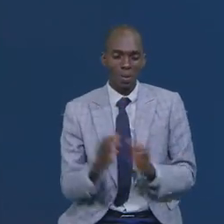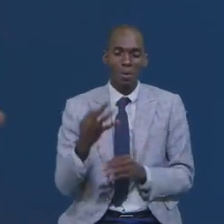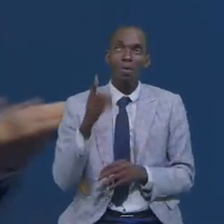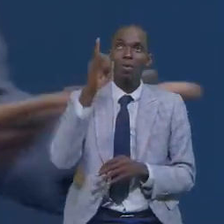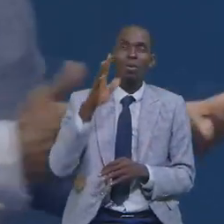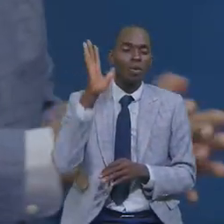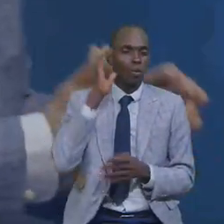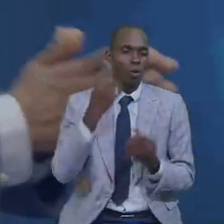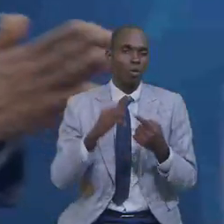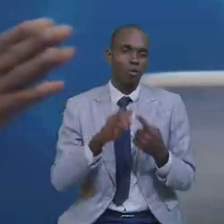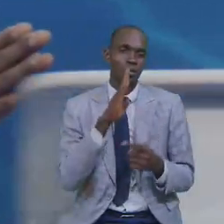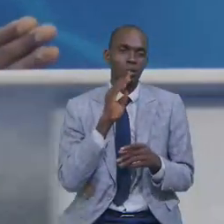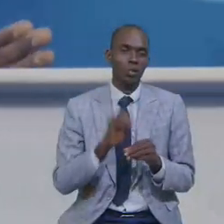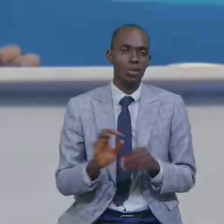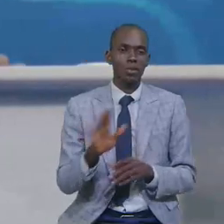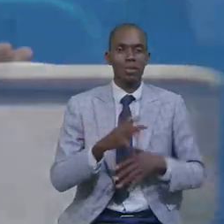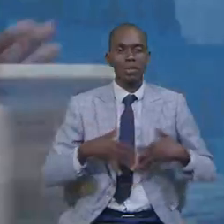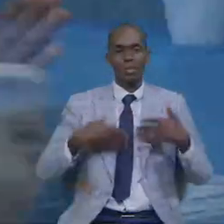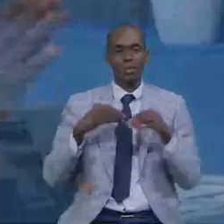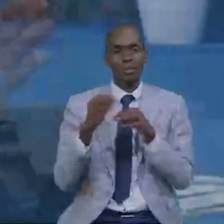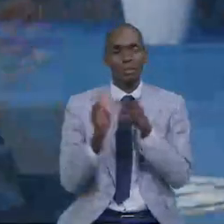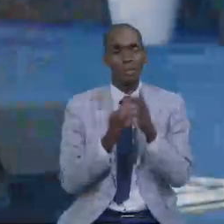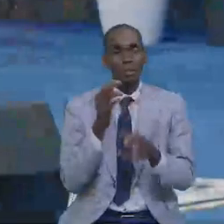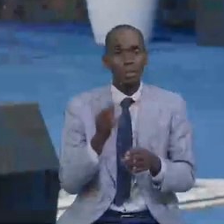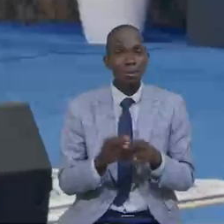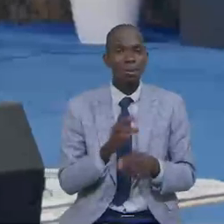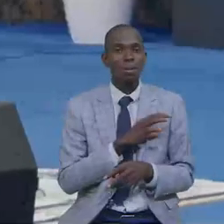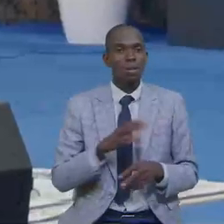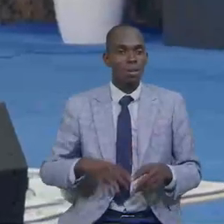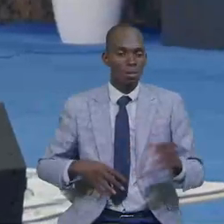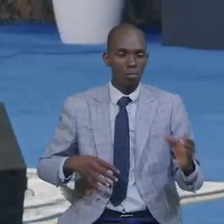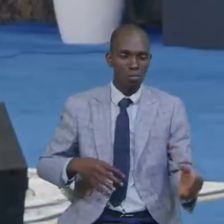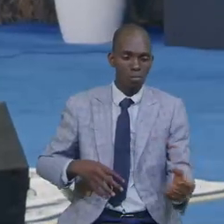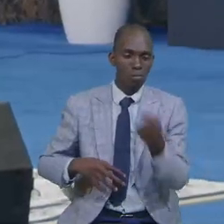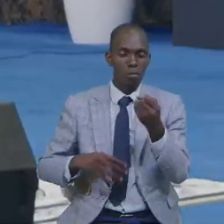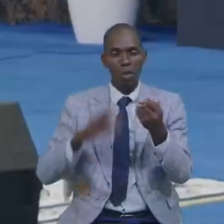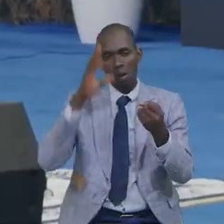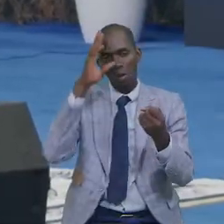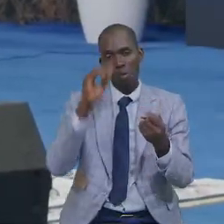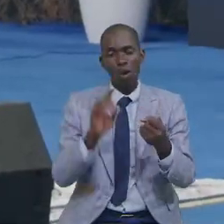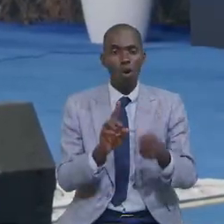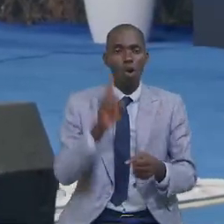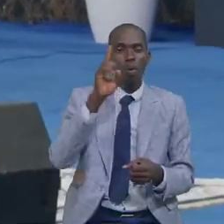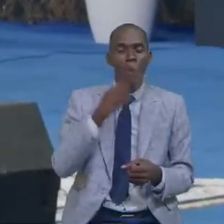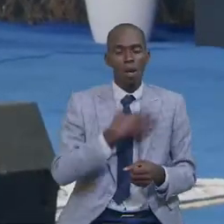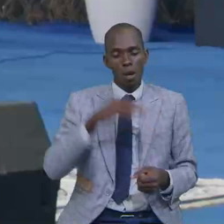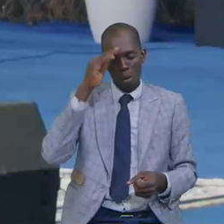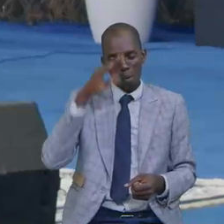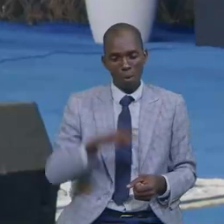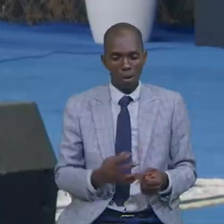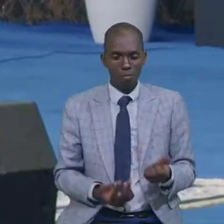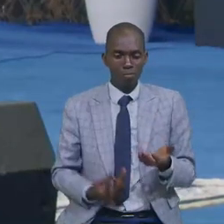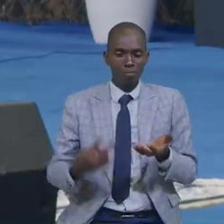sera accompli dans ta vie il le va et il se leva